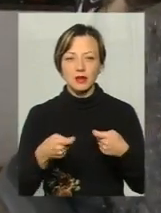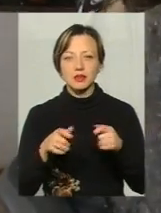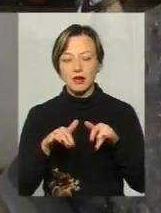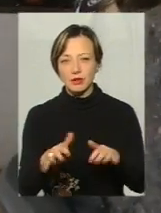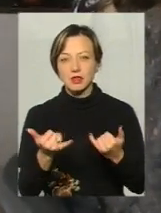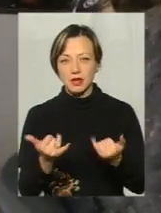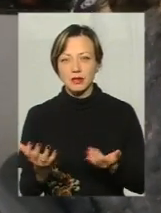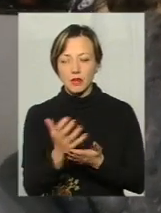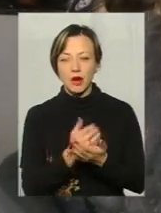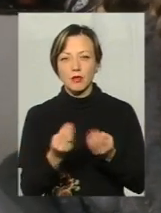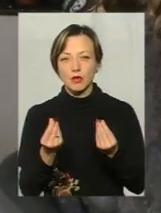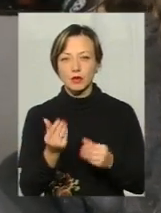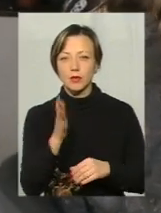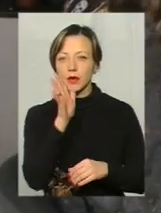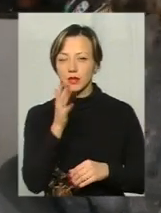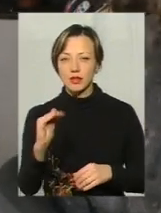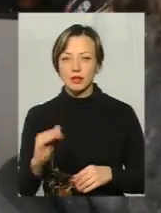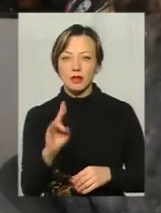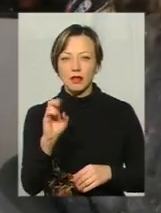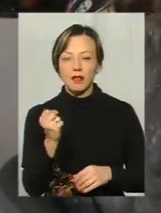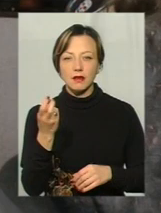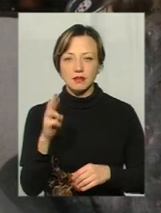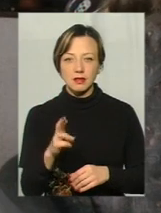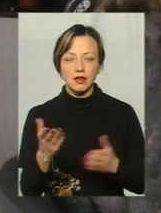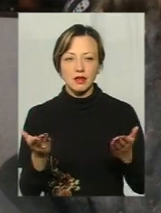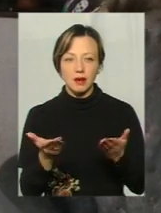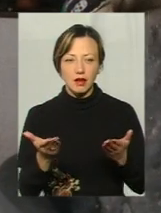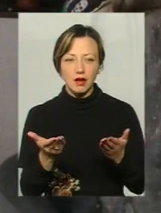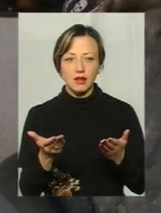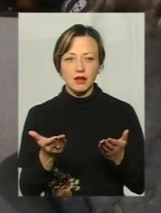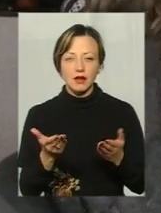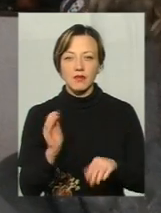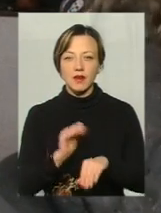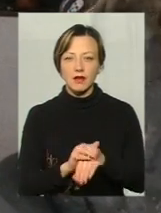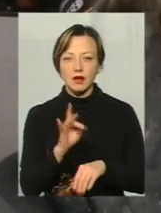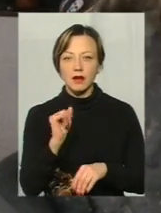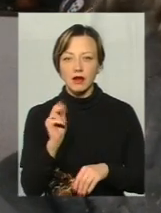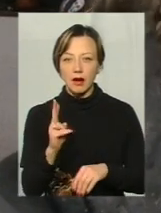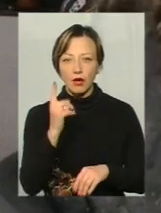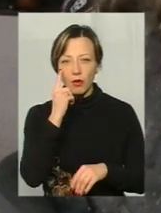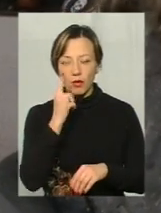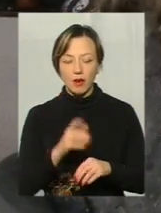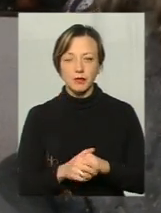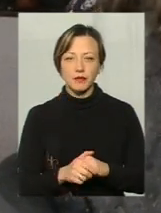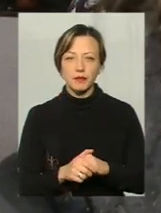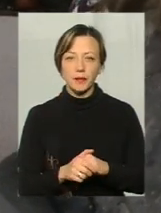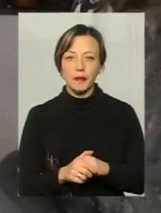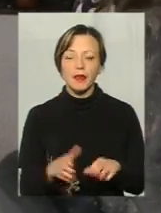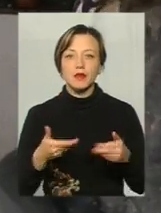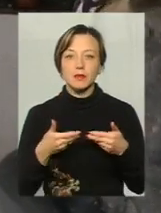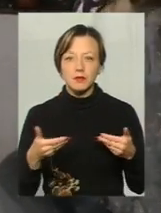Зараз ми збираємо гроші 5-річній Насті, в якої виявлений рак ока. Ми